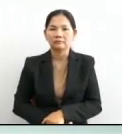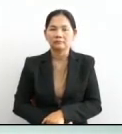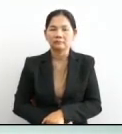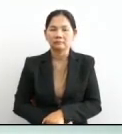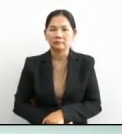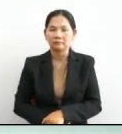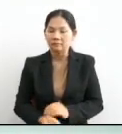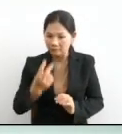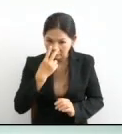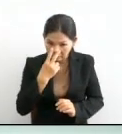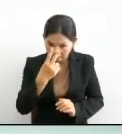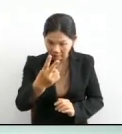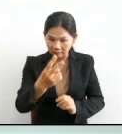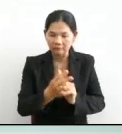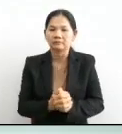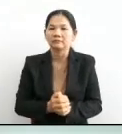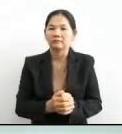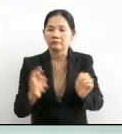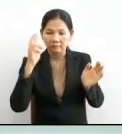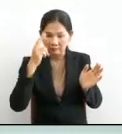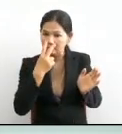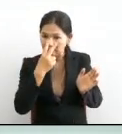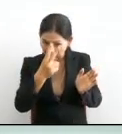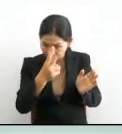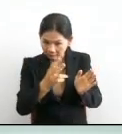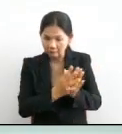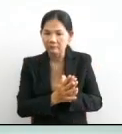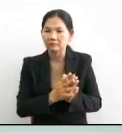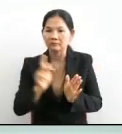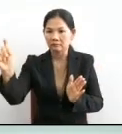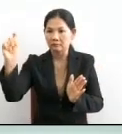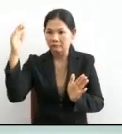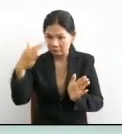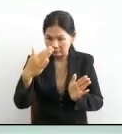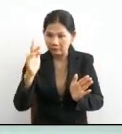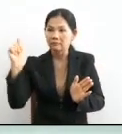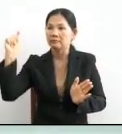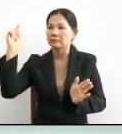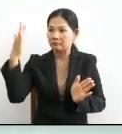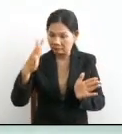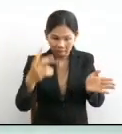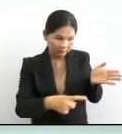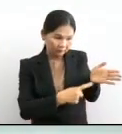chàng chẳng con mơ ruột đàn này ruột cam nên là con chà con mơ tặng ác cái này chà